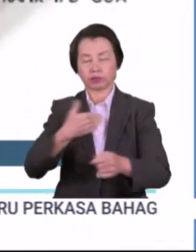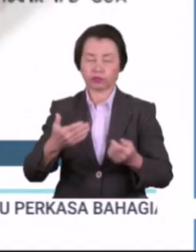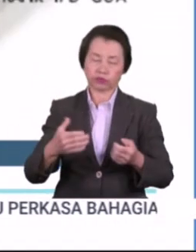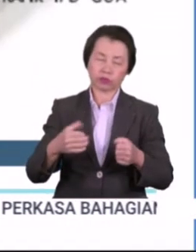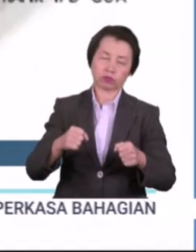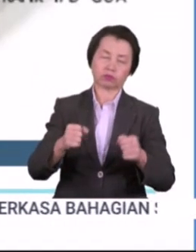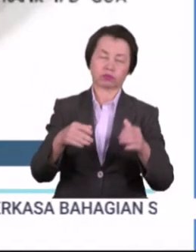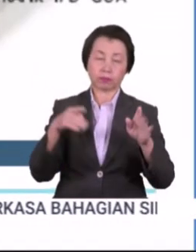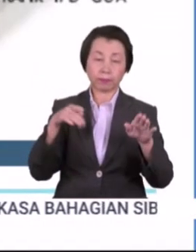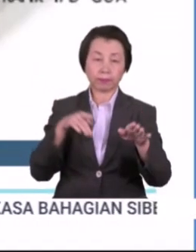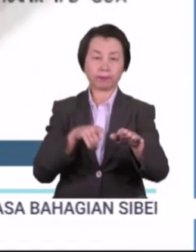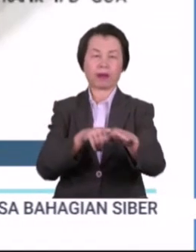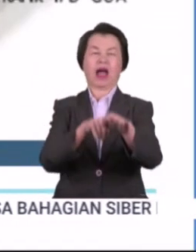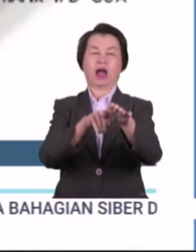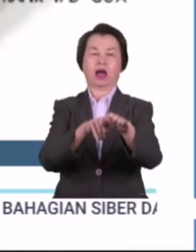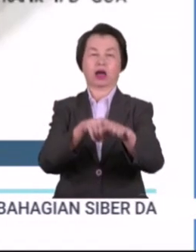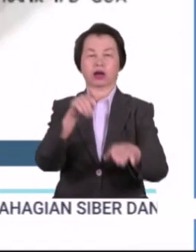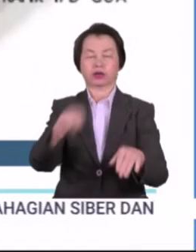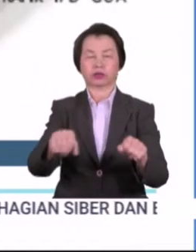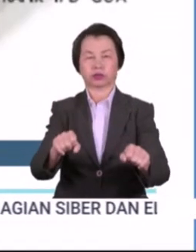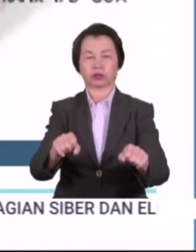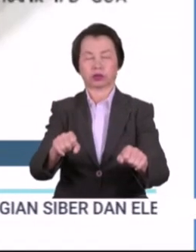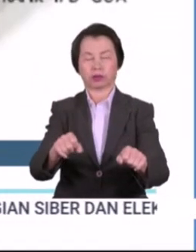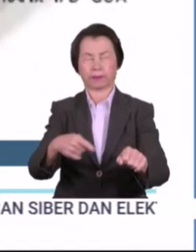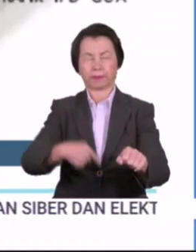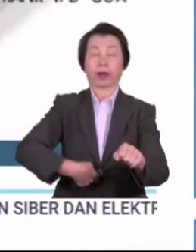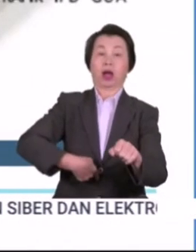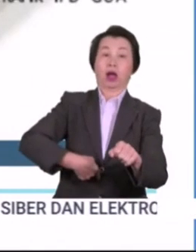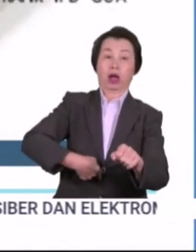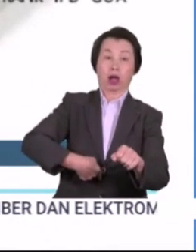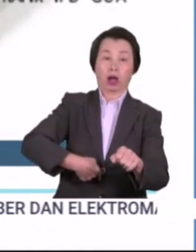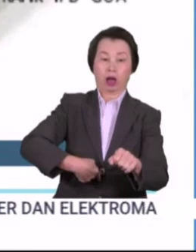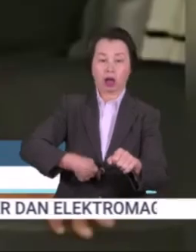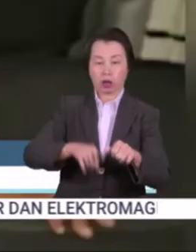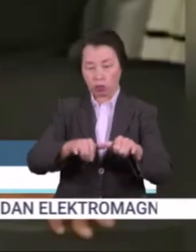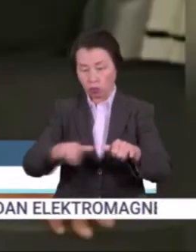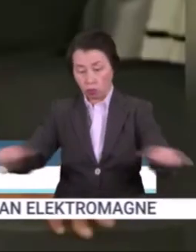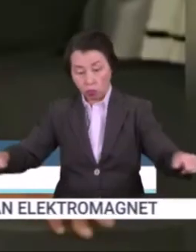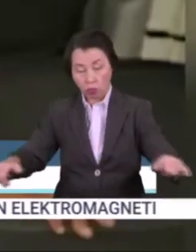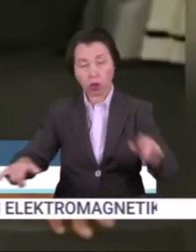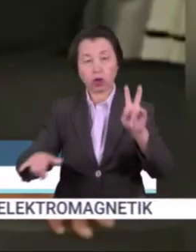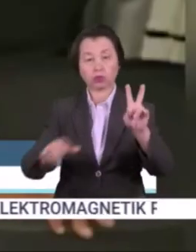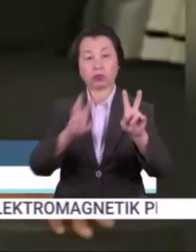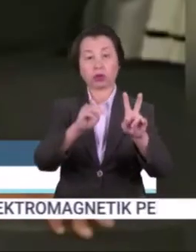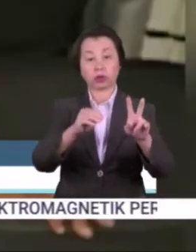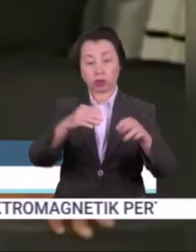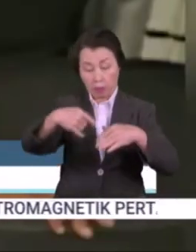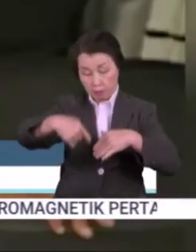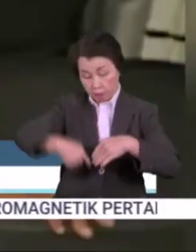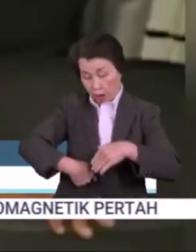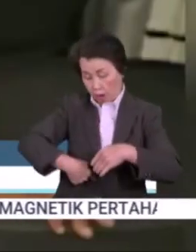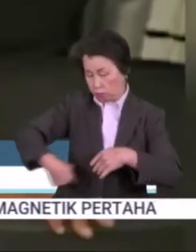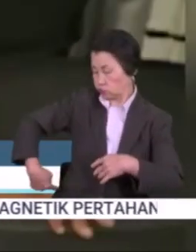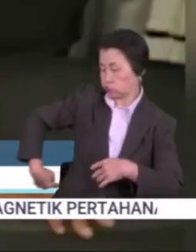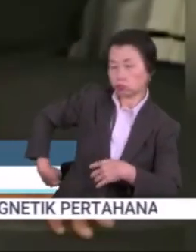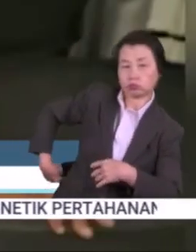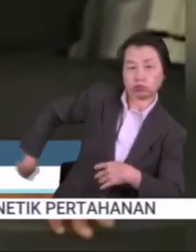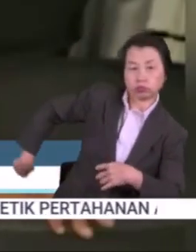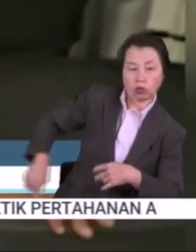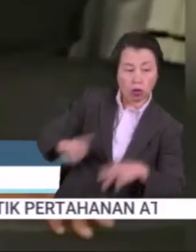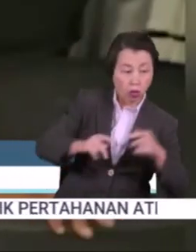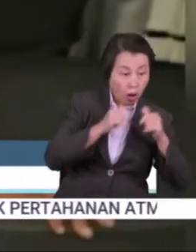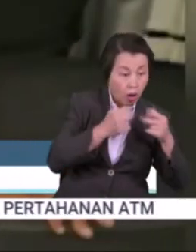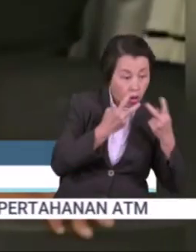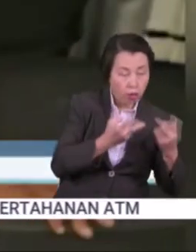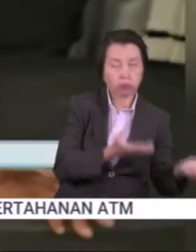kendaraan tebal susulan itu mangsa telah tertusuk dengan sebatang Buluh berukuran 2 m dan menembusi perutnya mangsa telah dibawa oleh